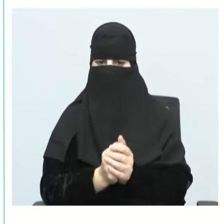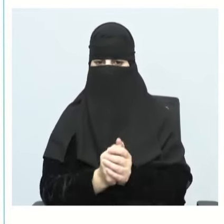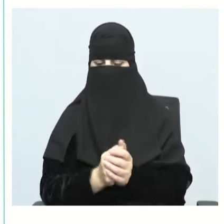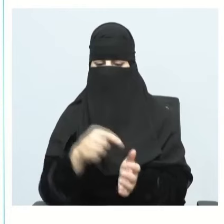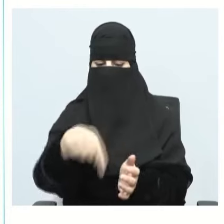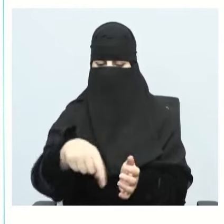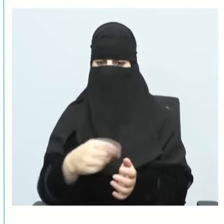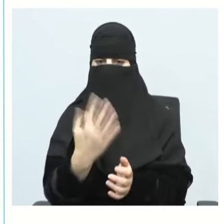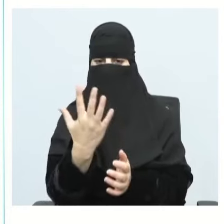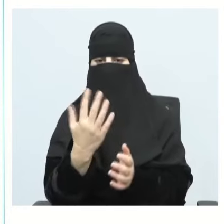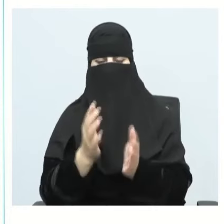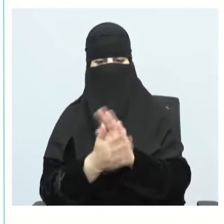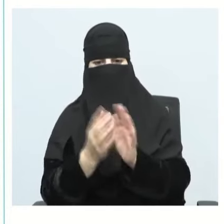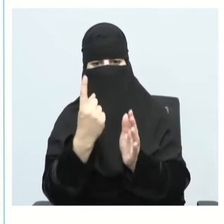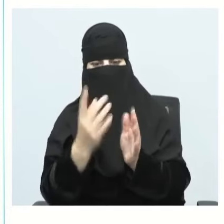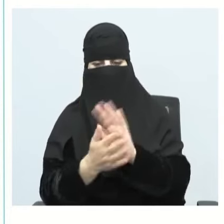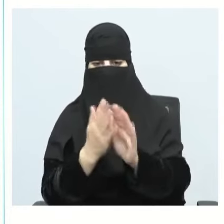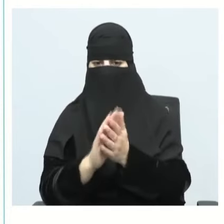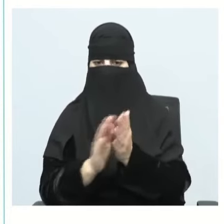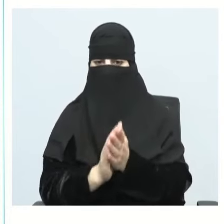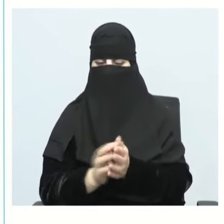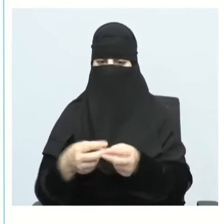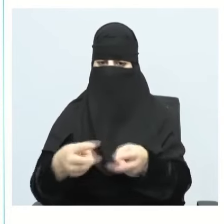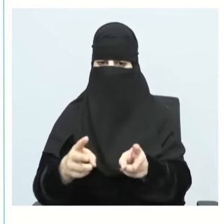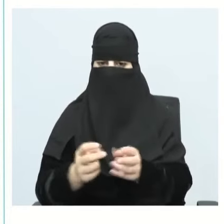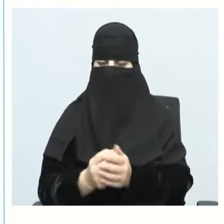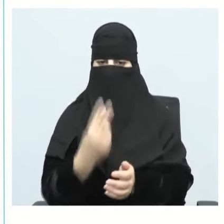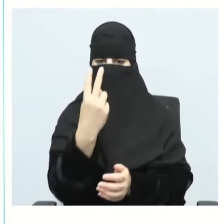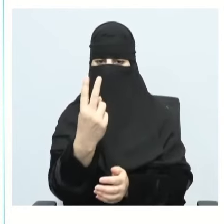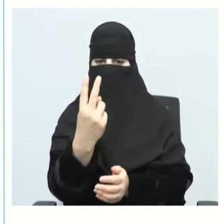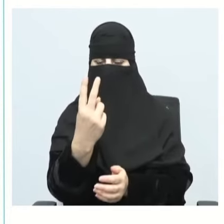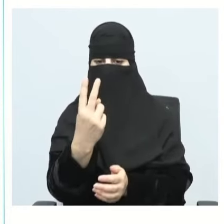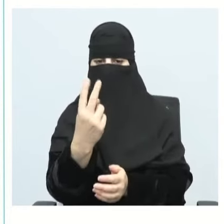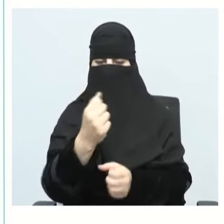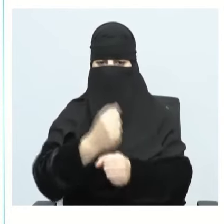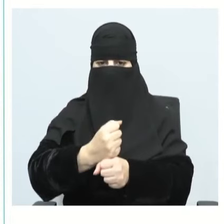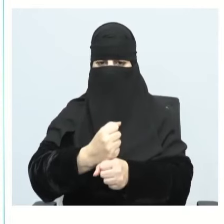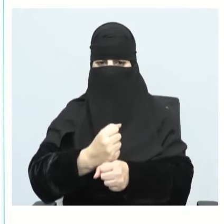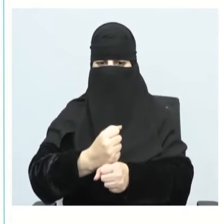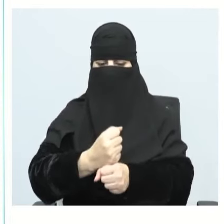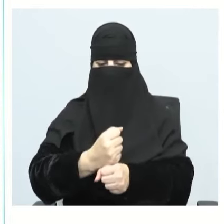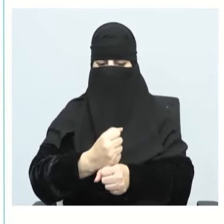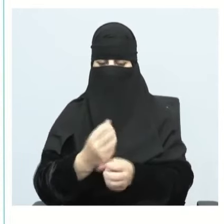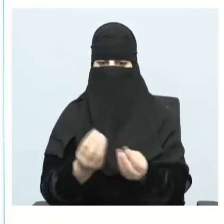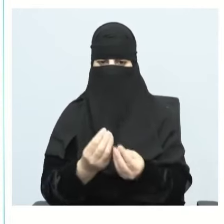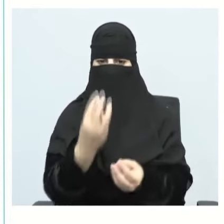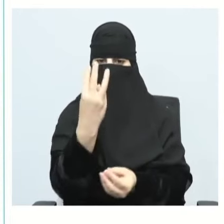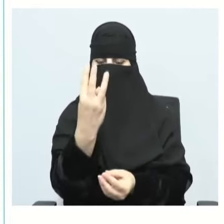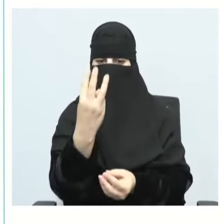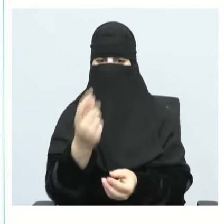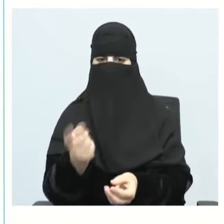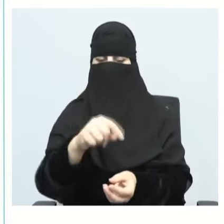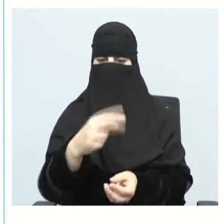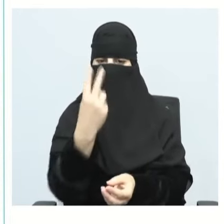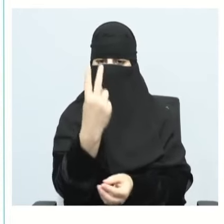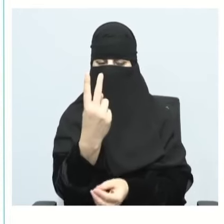الان الواحد خلاص انتهينا منه راح ابدا في اثنان وثبت معه الثلاثه كذلك